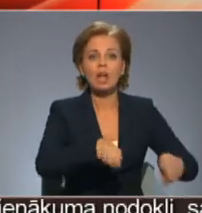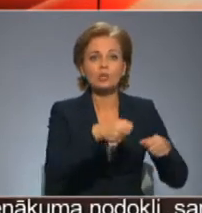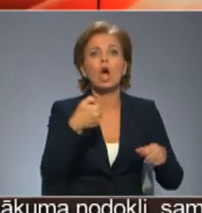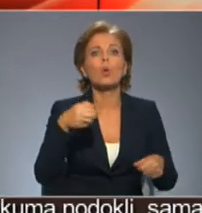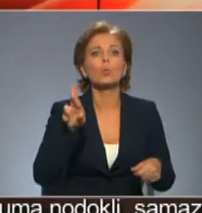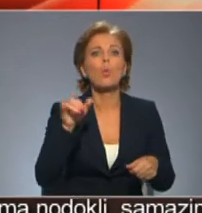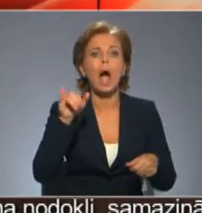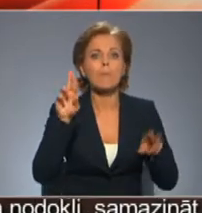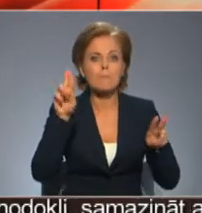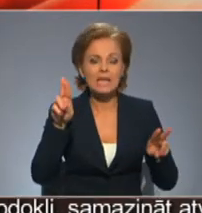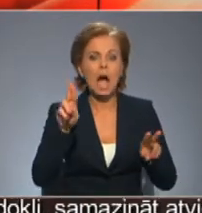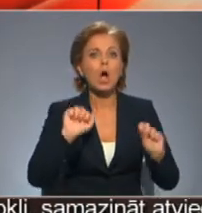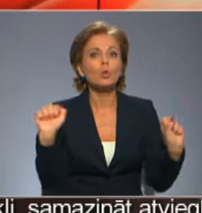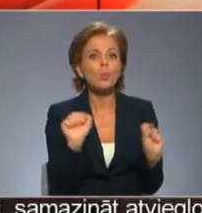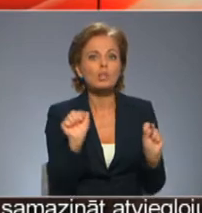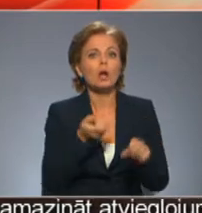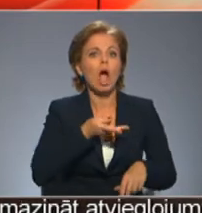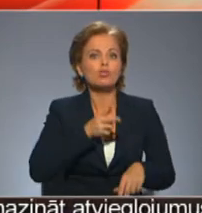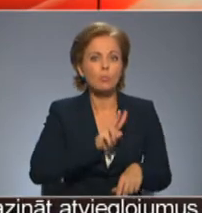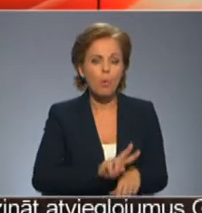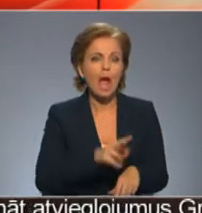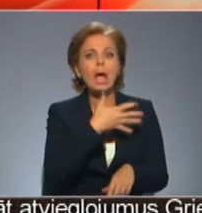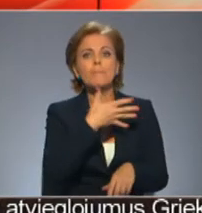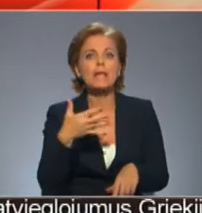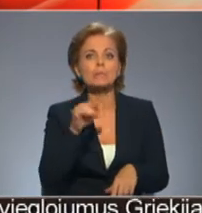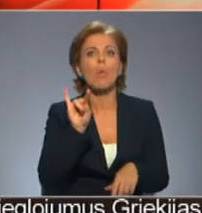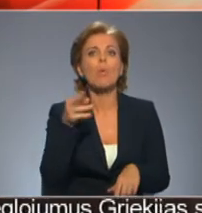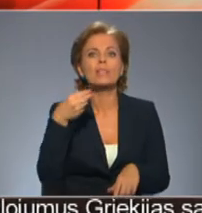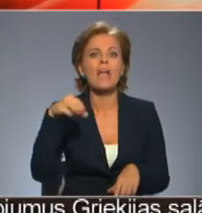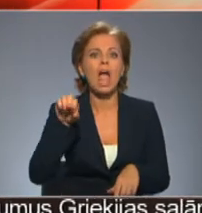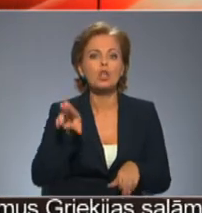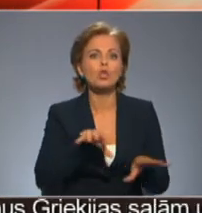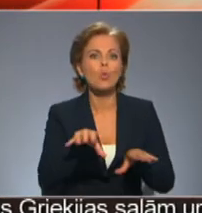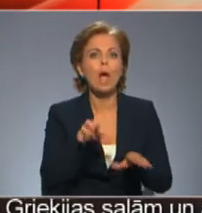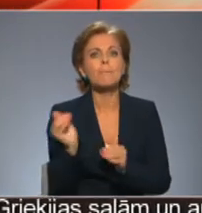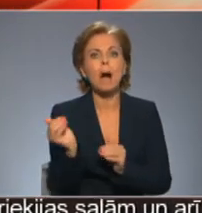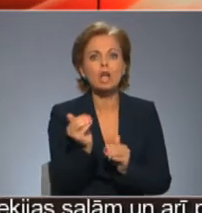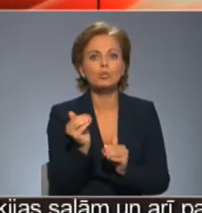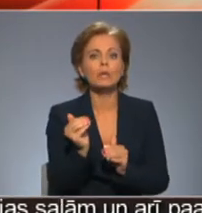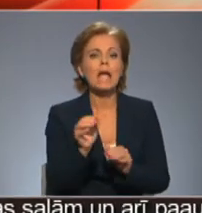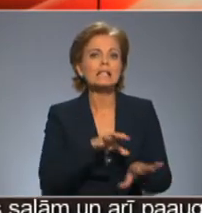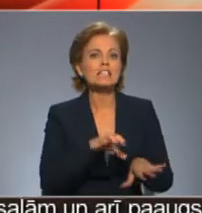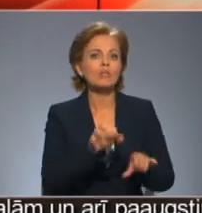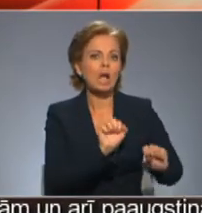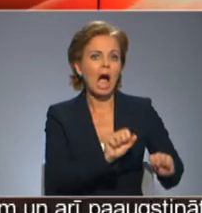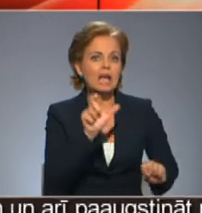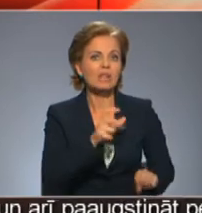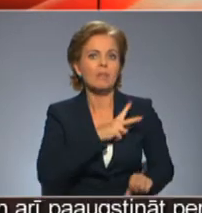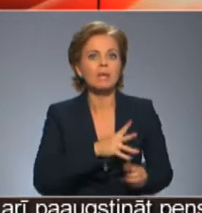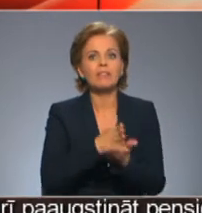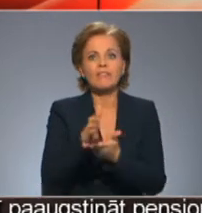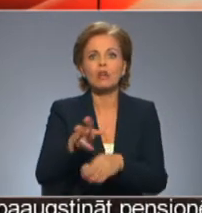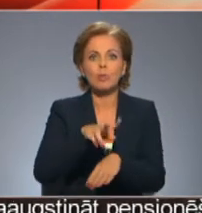gājuši bojā gandrīz 500 ūdeļu mazuļi. Dzīvnieku aizstāvju biedrība vērsušās policijā un veterinārijā dienestā un aicina sodīt īpašniekus